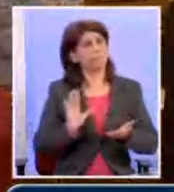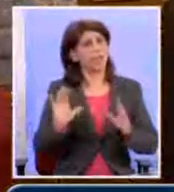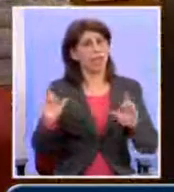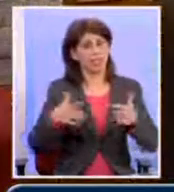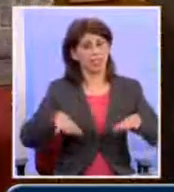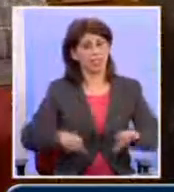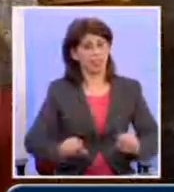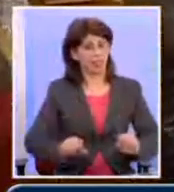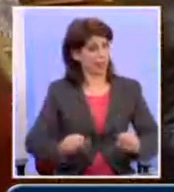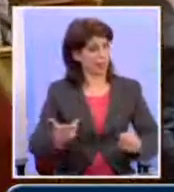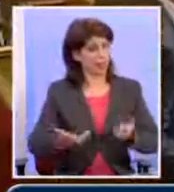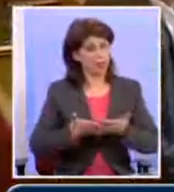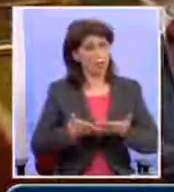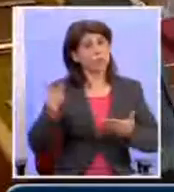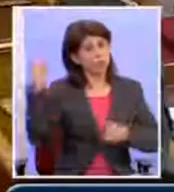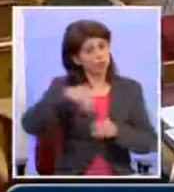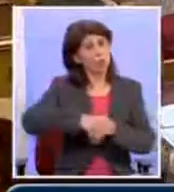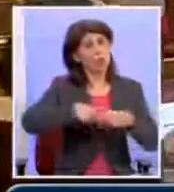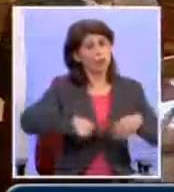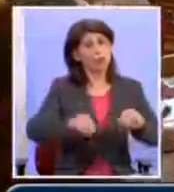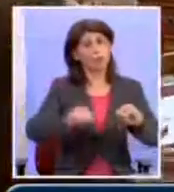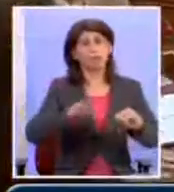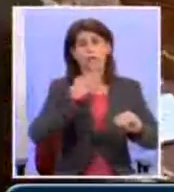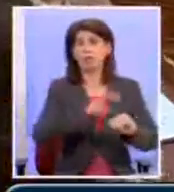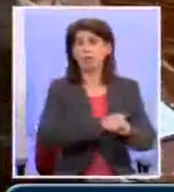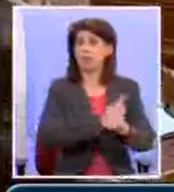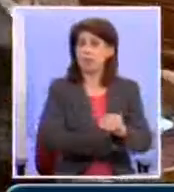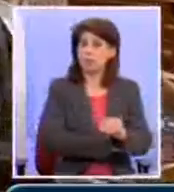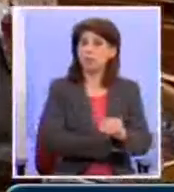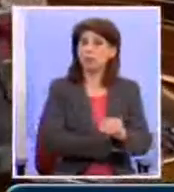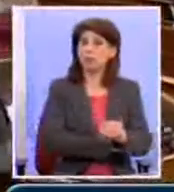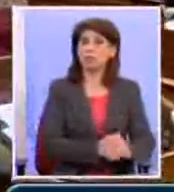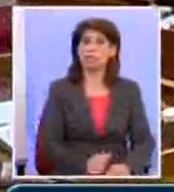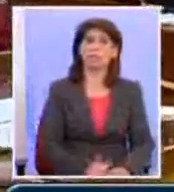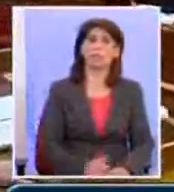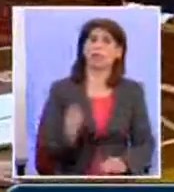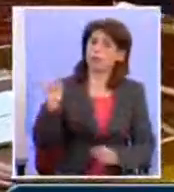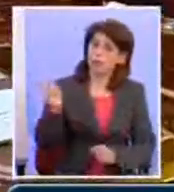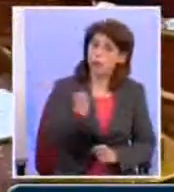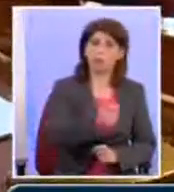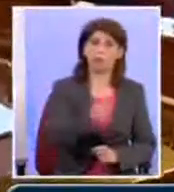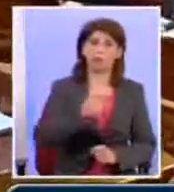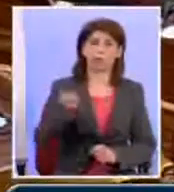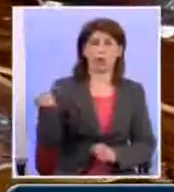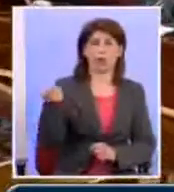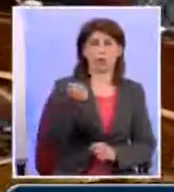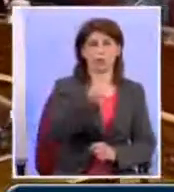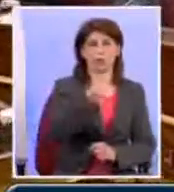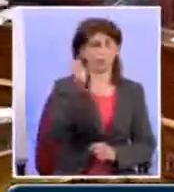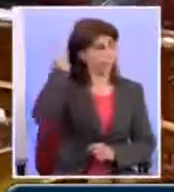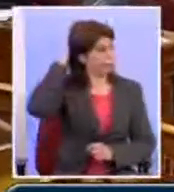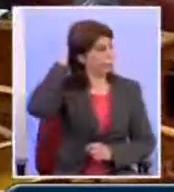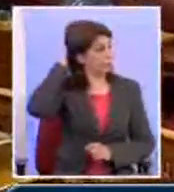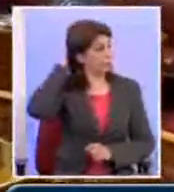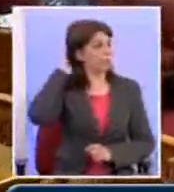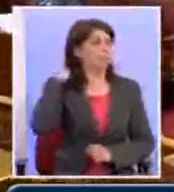εθνική κυριαρχία, άρα και τις δυνατότητες αποπληρωμής του χρέους η